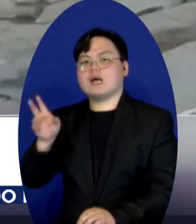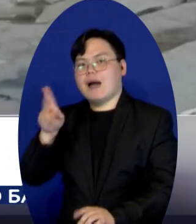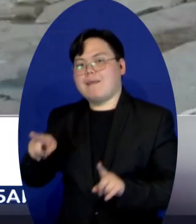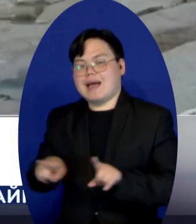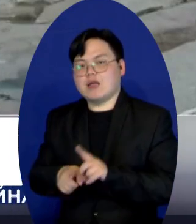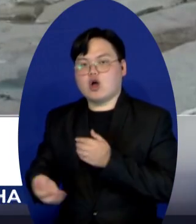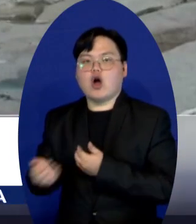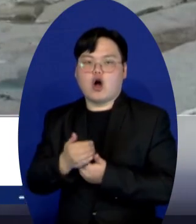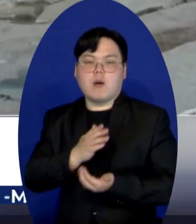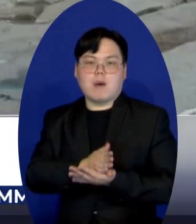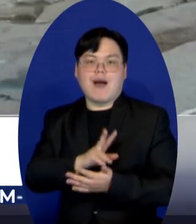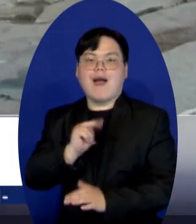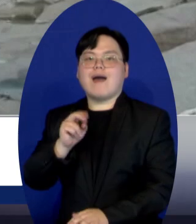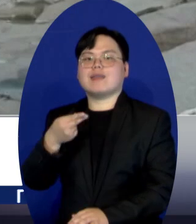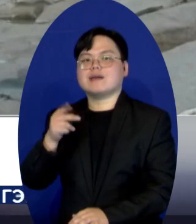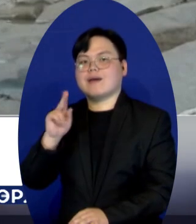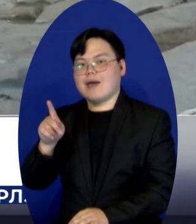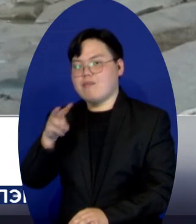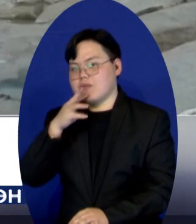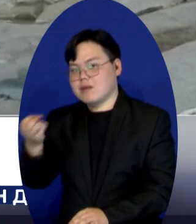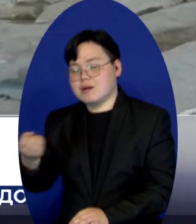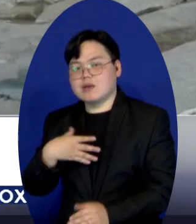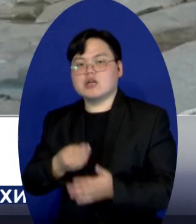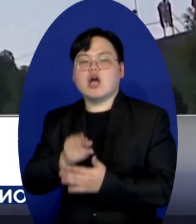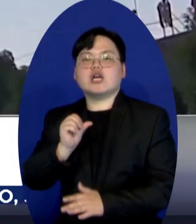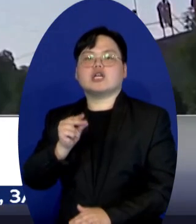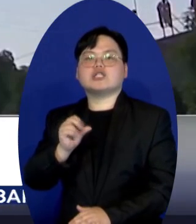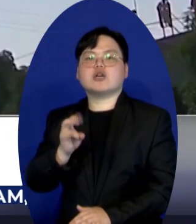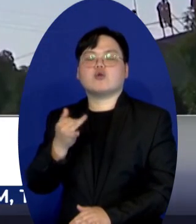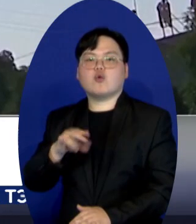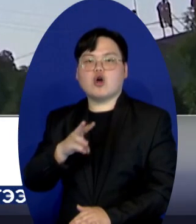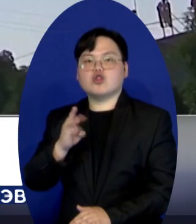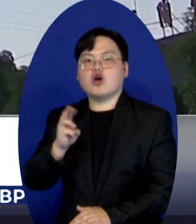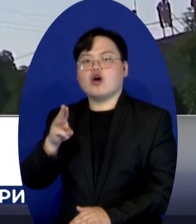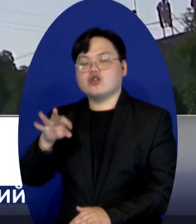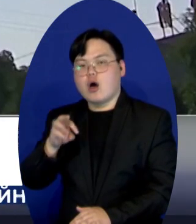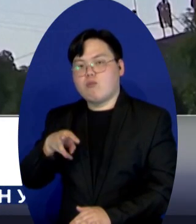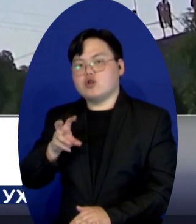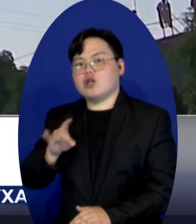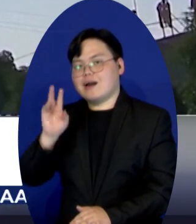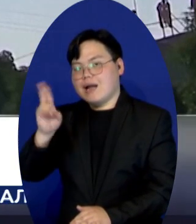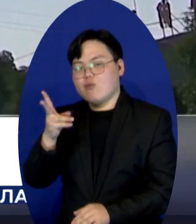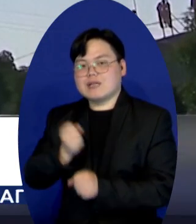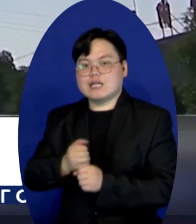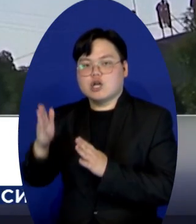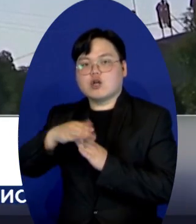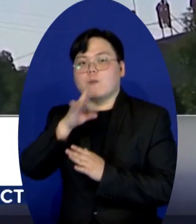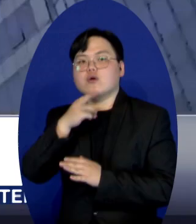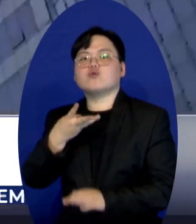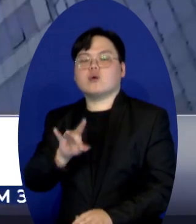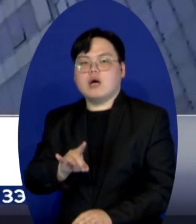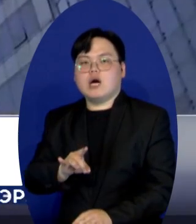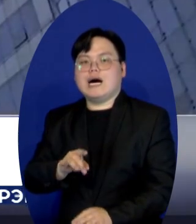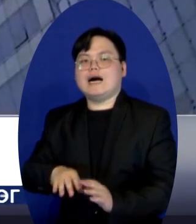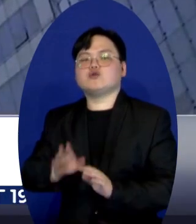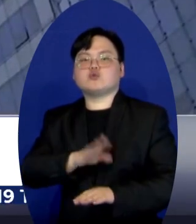адил хамрагдж байгаа талаар NHK мэдээлсэн байна. Тухайлбал Чиндөө мужид дах Toyota Motor компани үйл ажиллагаагаа зогсооход хүрээд байна. Хэдтийн зүүн